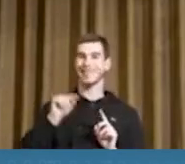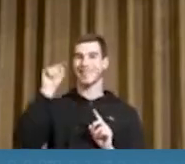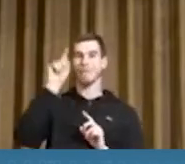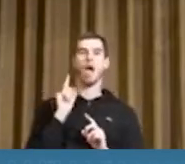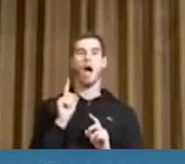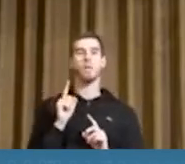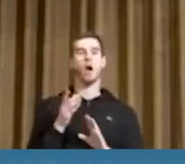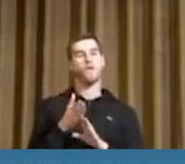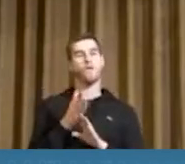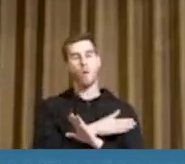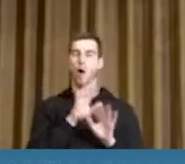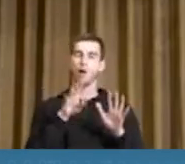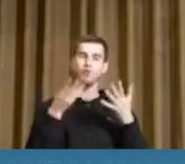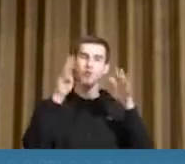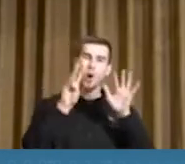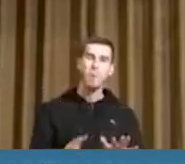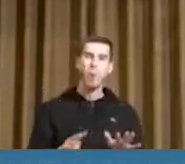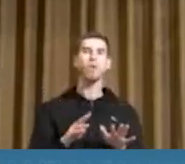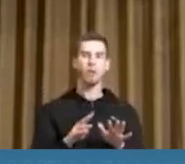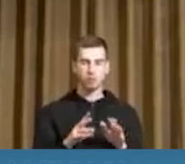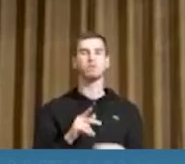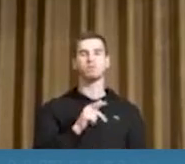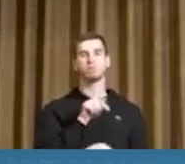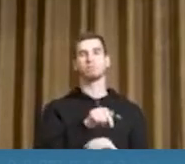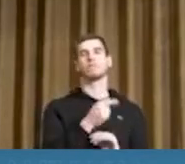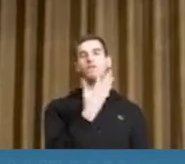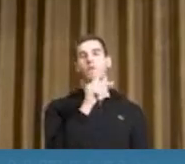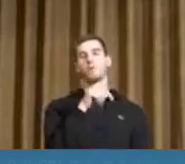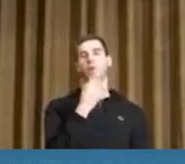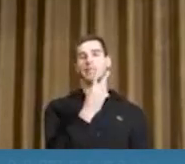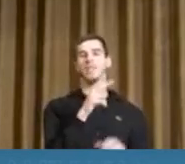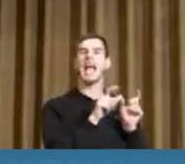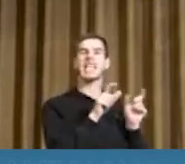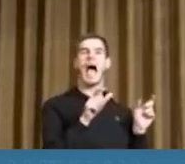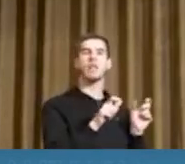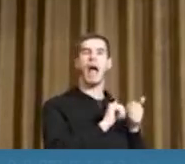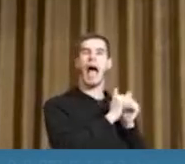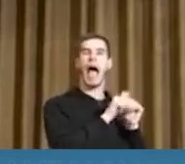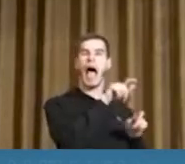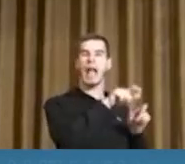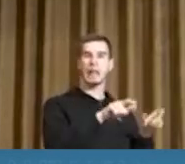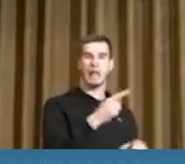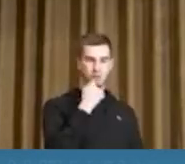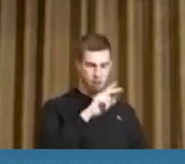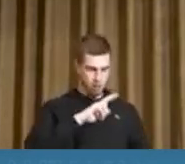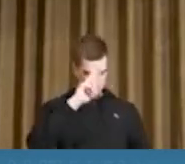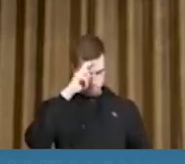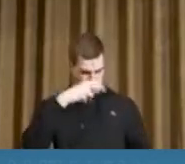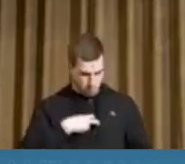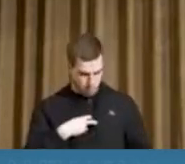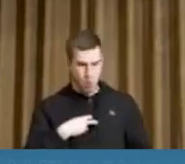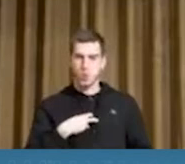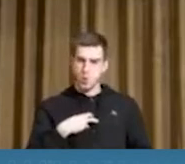Zeitpunkt 9 Monate waren doch noch 5,2% der Kaderathleten in der Selbsteinschätzung kleiner gleich